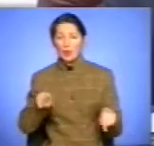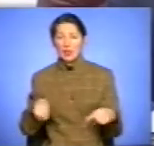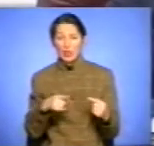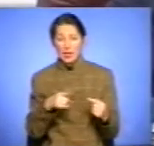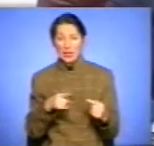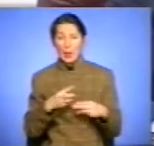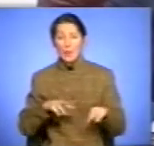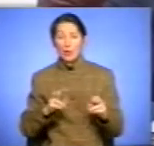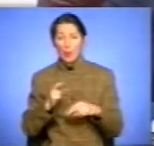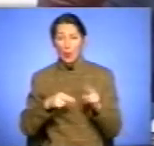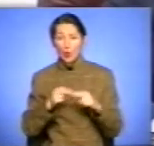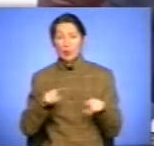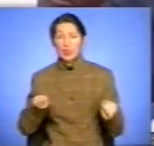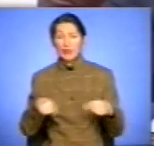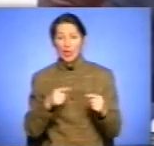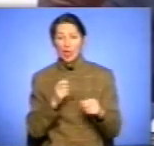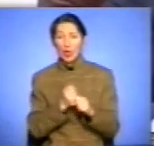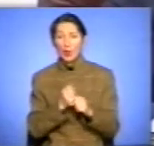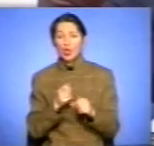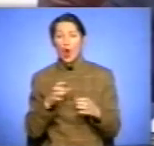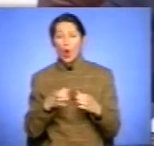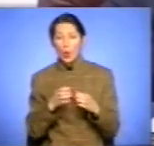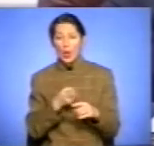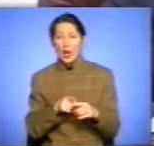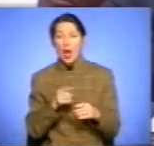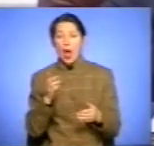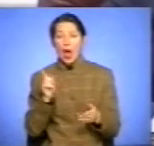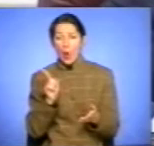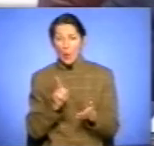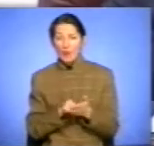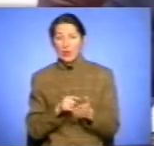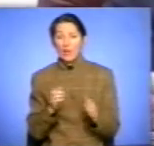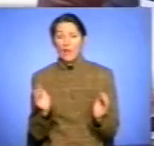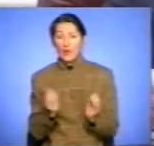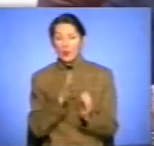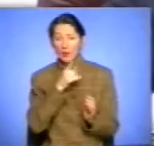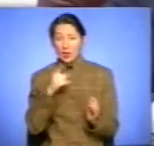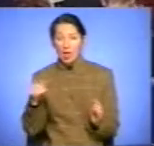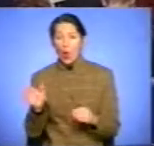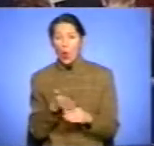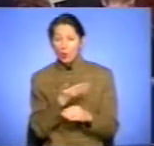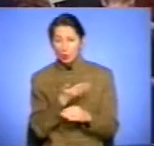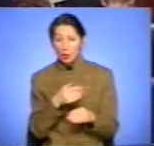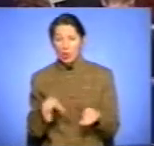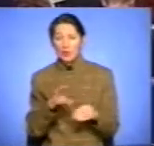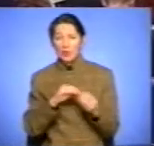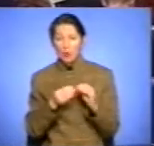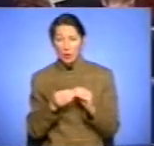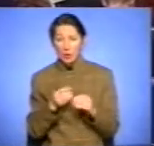групу яка повинна в неї коротший терміни усунути всі проблеми і прорахунки організації цієї роботи міністр